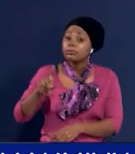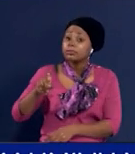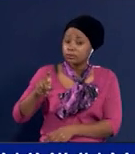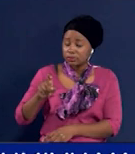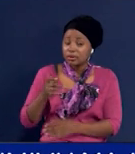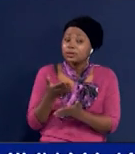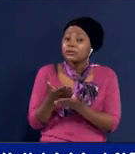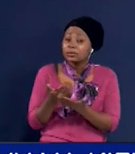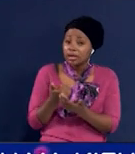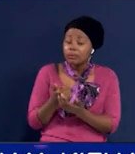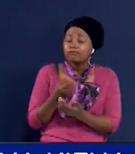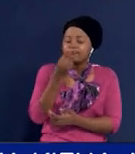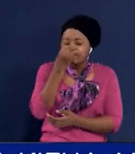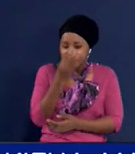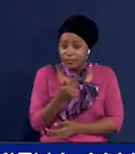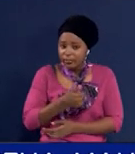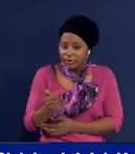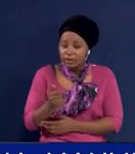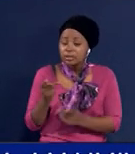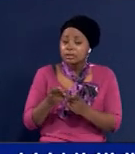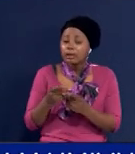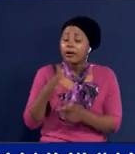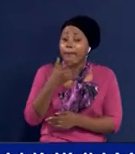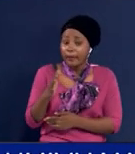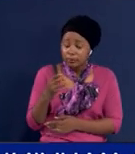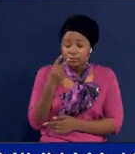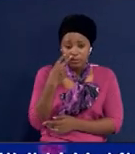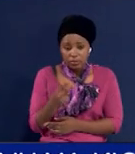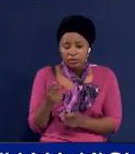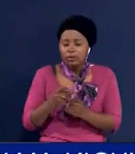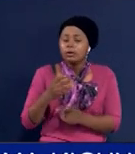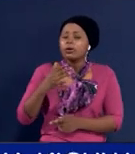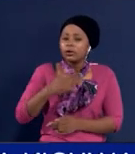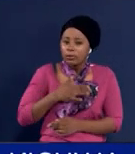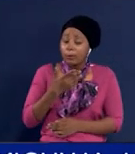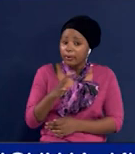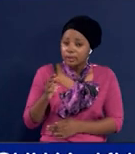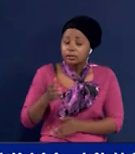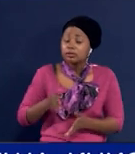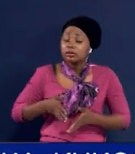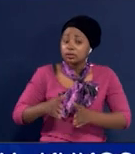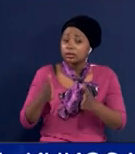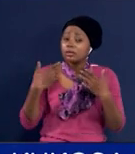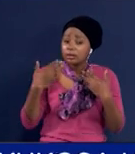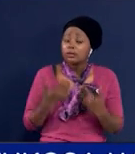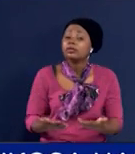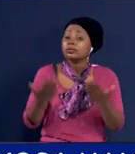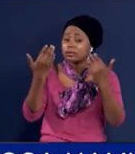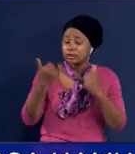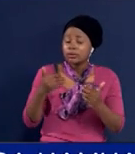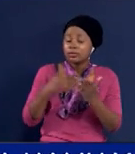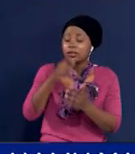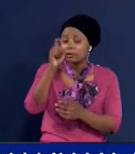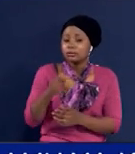sababu kupiga chafya kwenyewe maana yake utatoa majimaji. Unapokuwa utatoa majimaji kwenye njia ya hewa ambayo yanaweza kawafikia watu